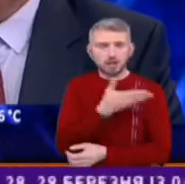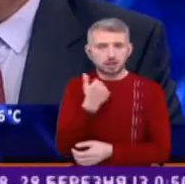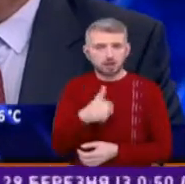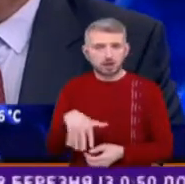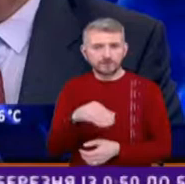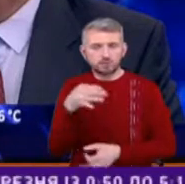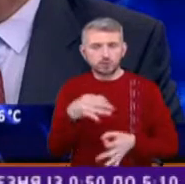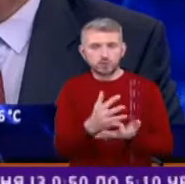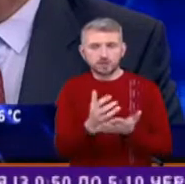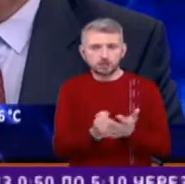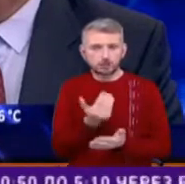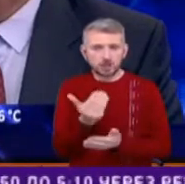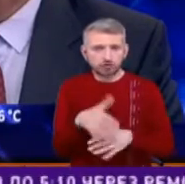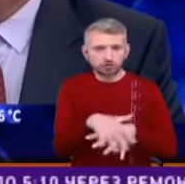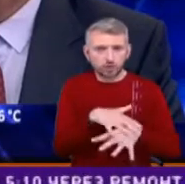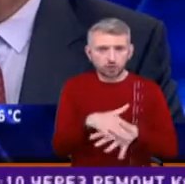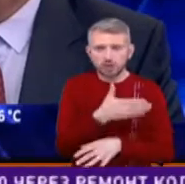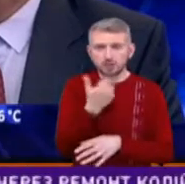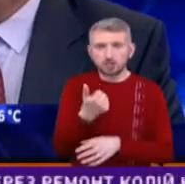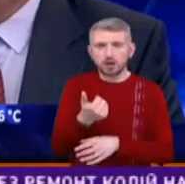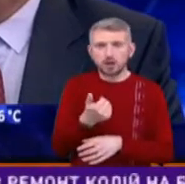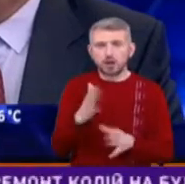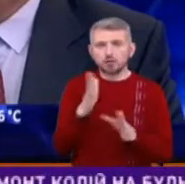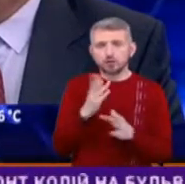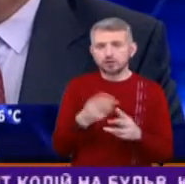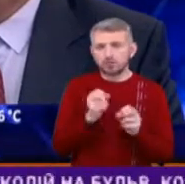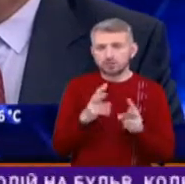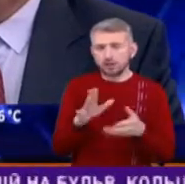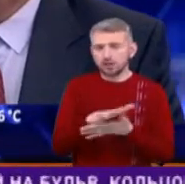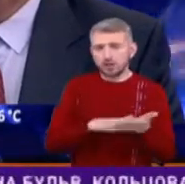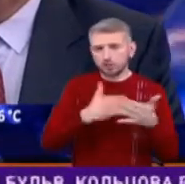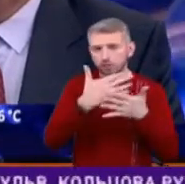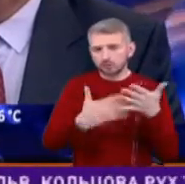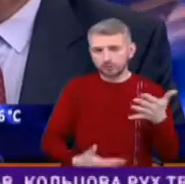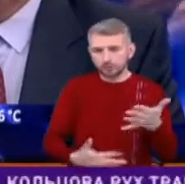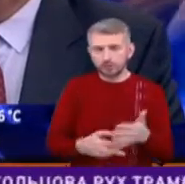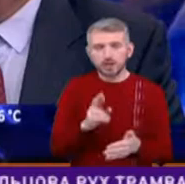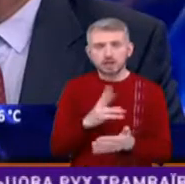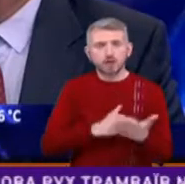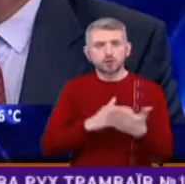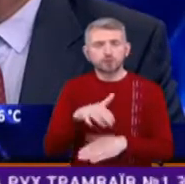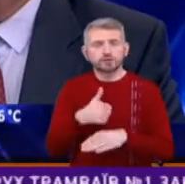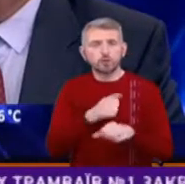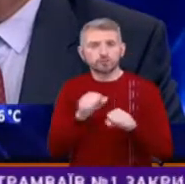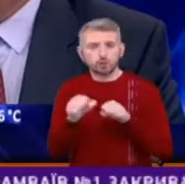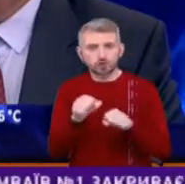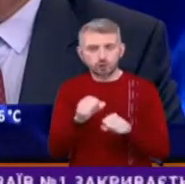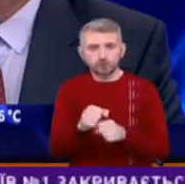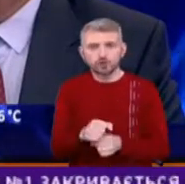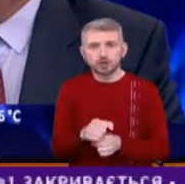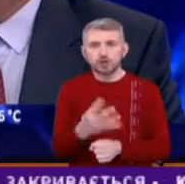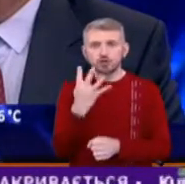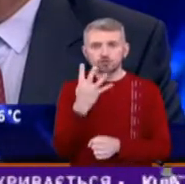природні ресурси належать народу, нема екологічної безпеки, ну і далі по списку. Як Верховний Головнокомандуючий, 4